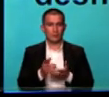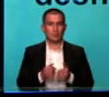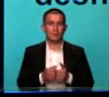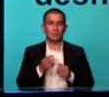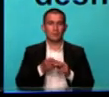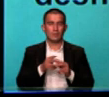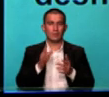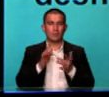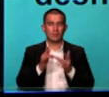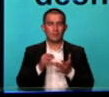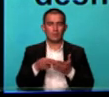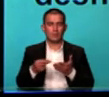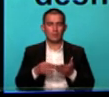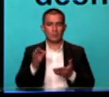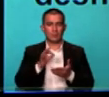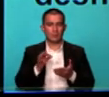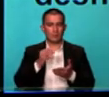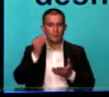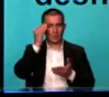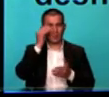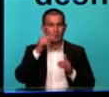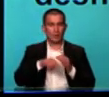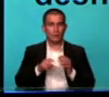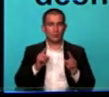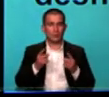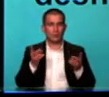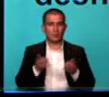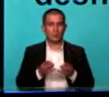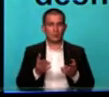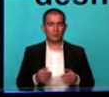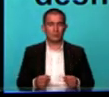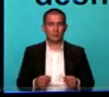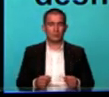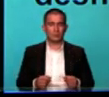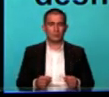Elektron imzoning mazmuni nimadan iborat?